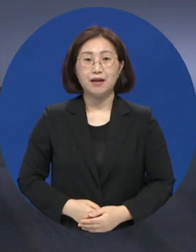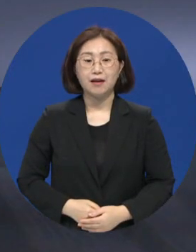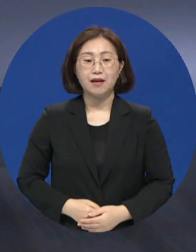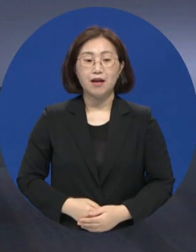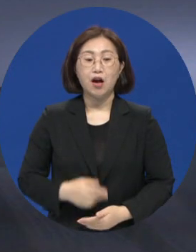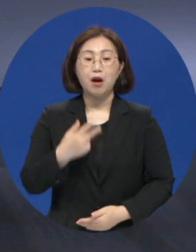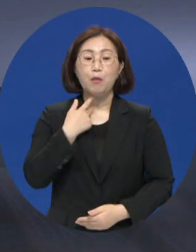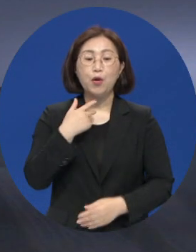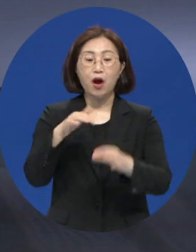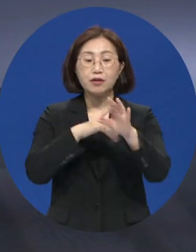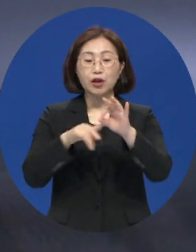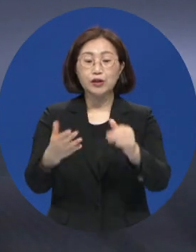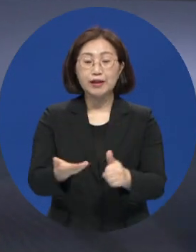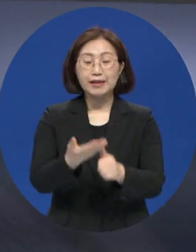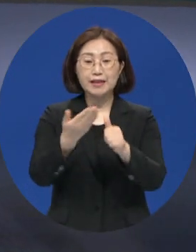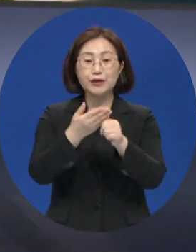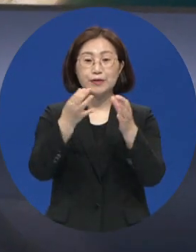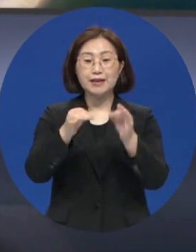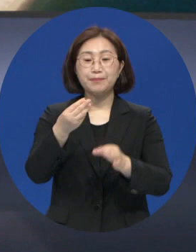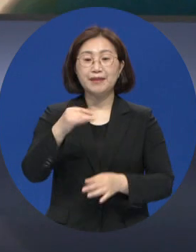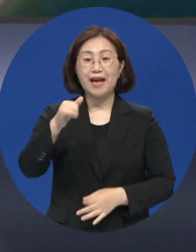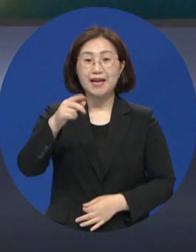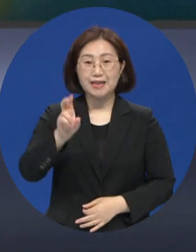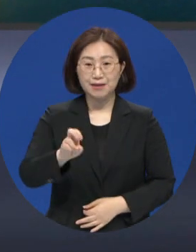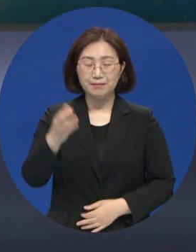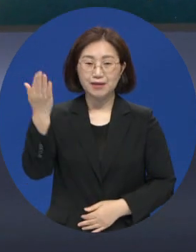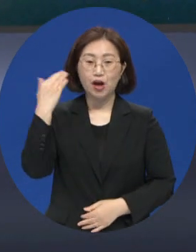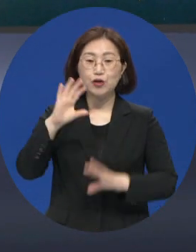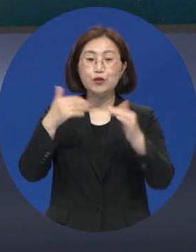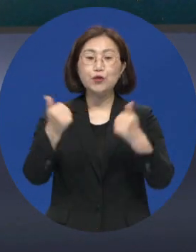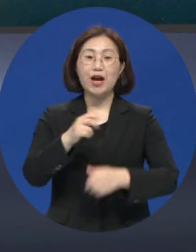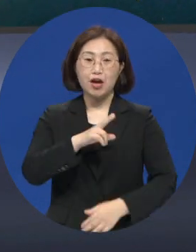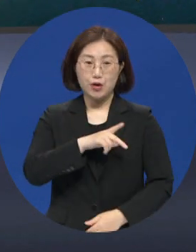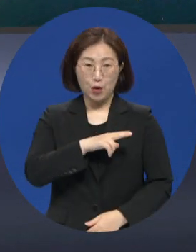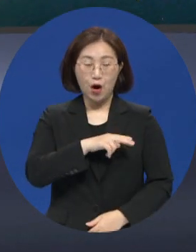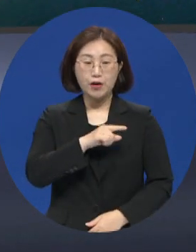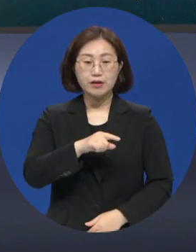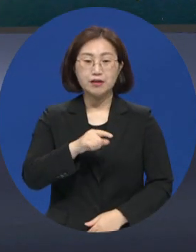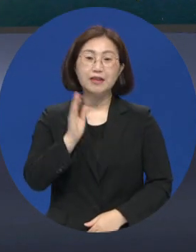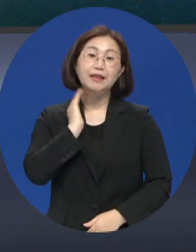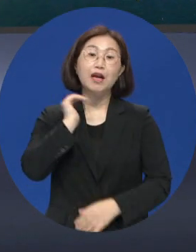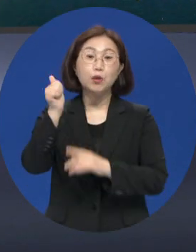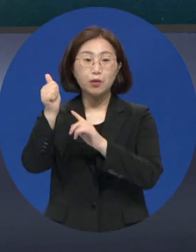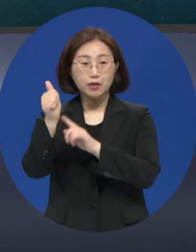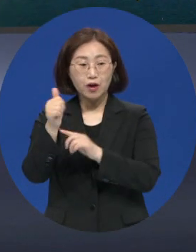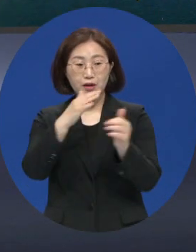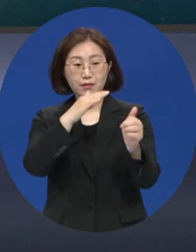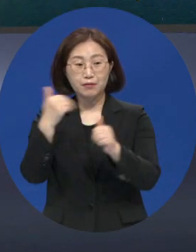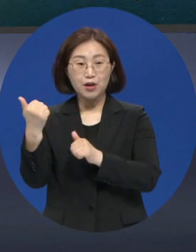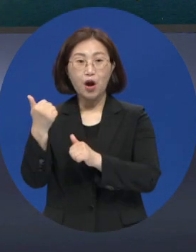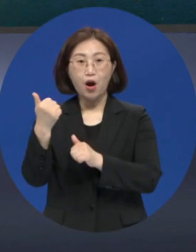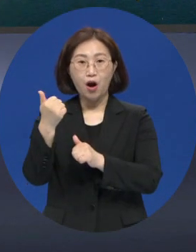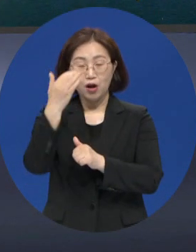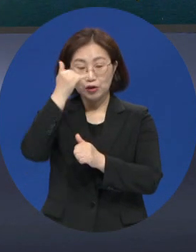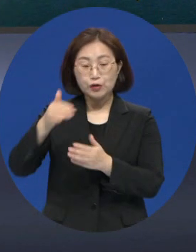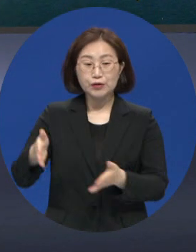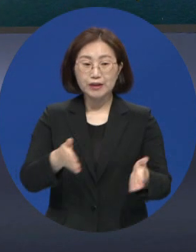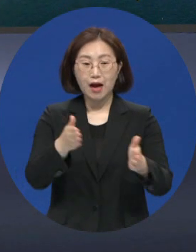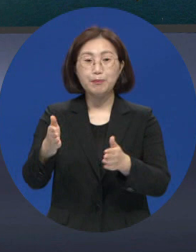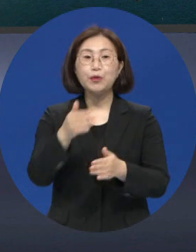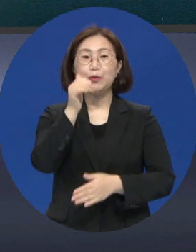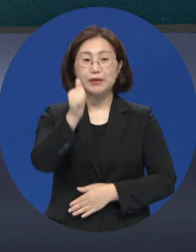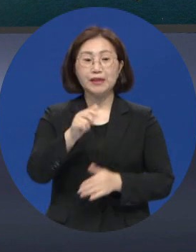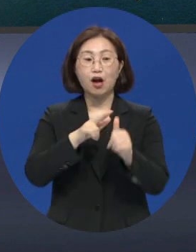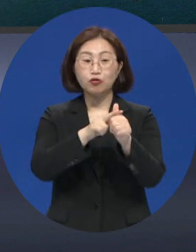보령 서천 이 기운 김태웅 전 국회의원을 윤석렬 대통령이 불러 충남 도지사